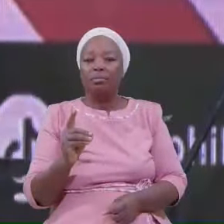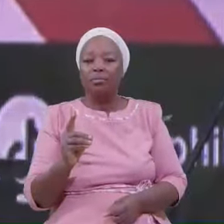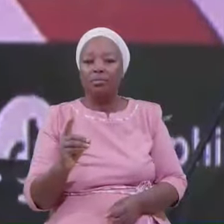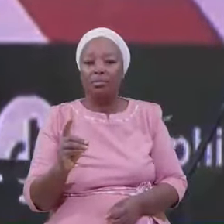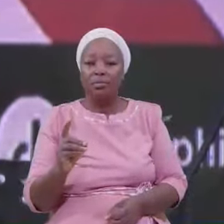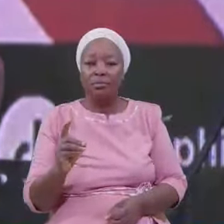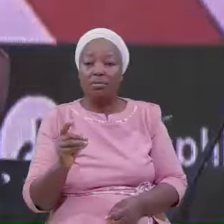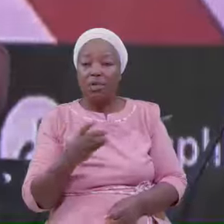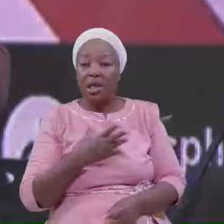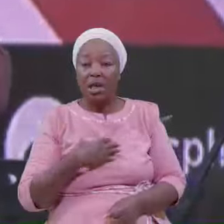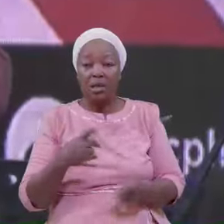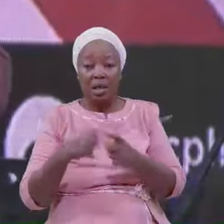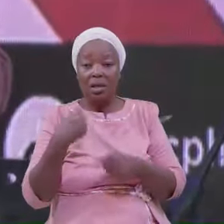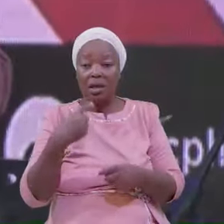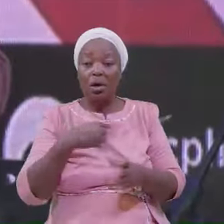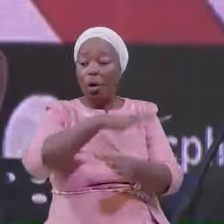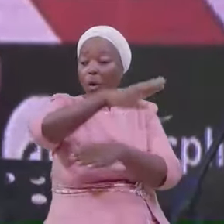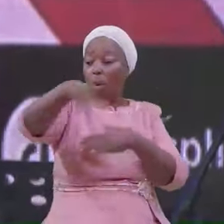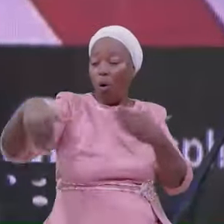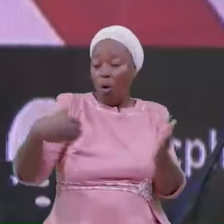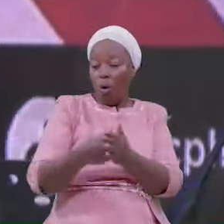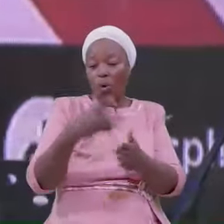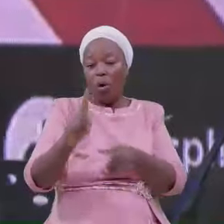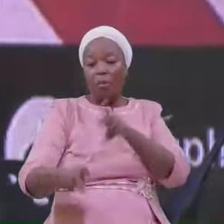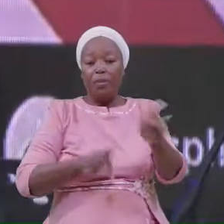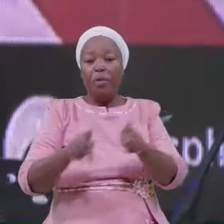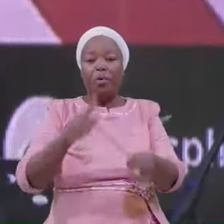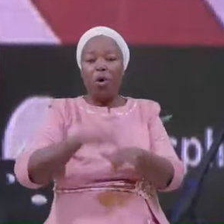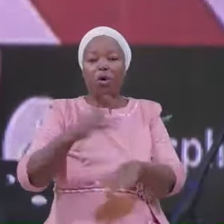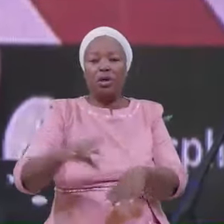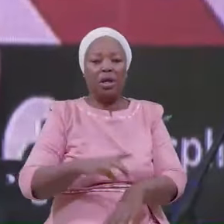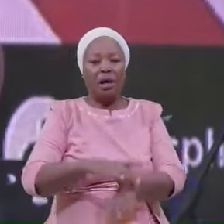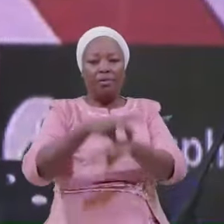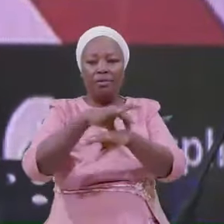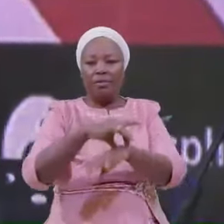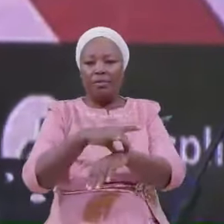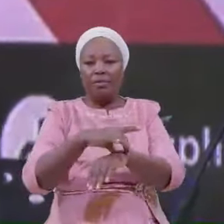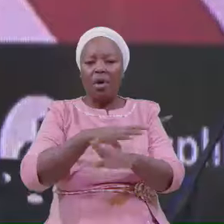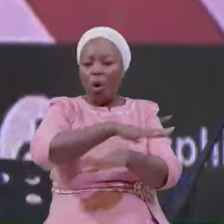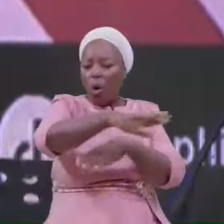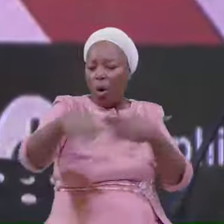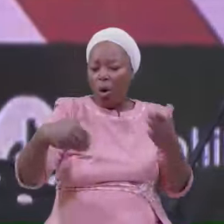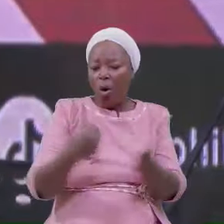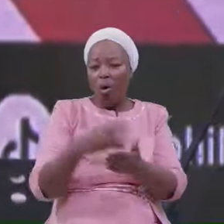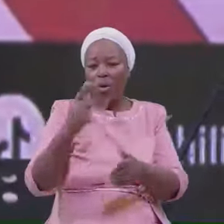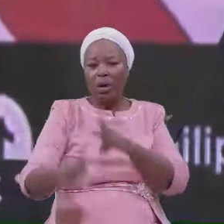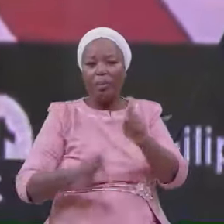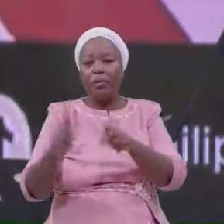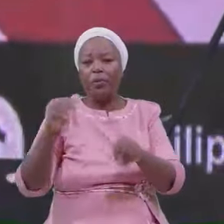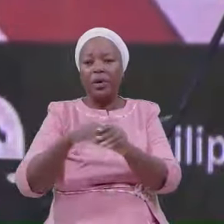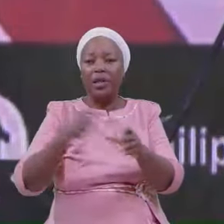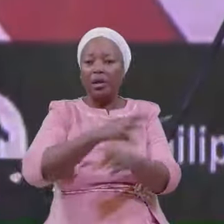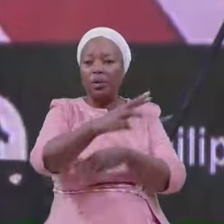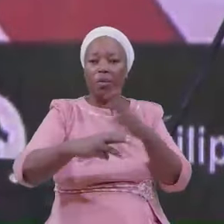the ends of the earth. Hanggang sa walang hanggan. All the sa buong ends mundo, of the earth. Sa buong